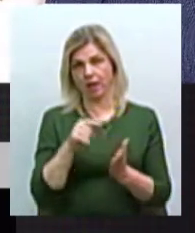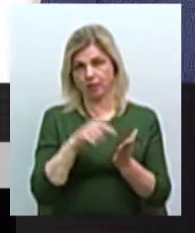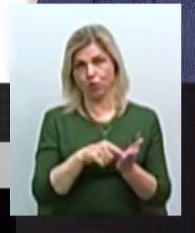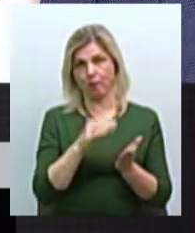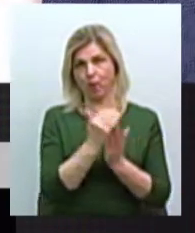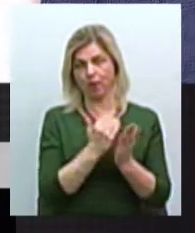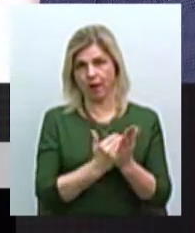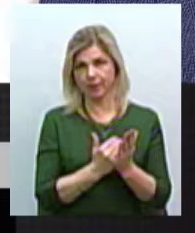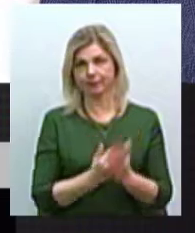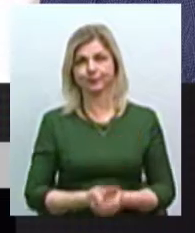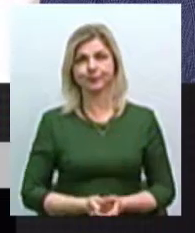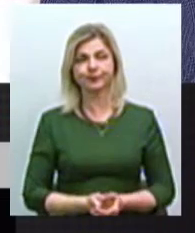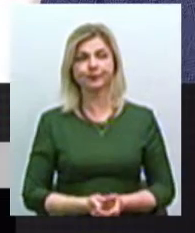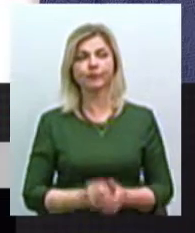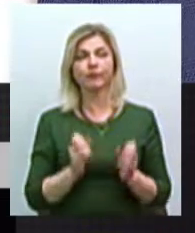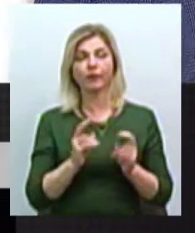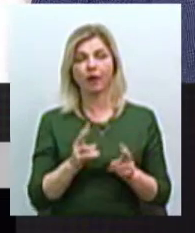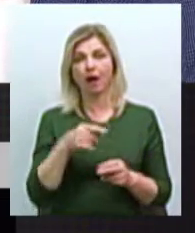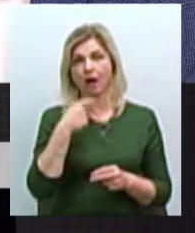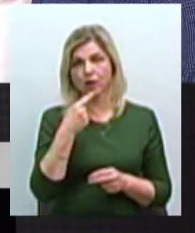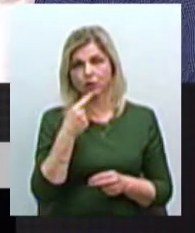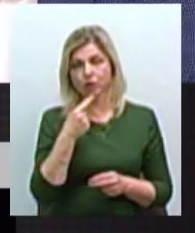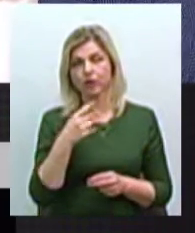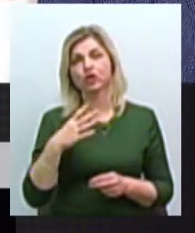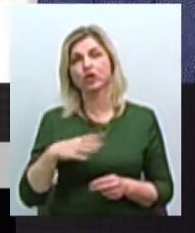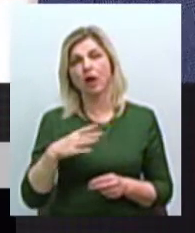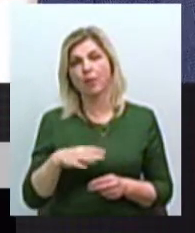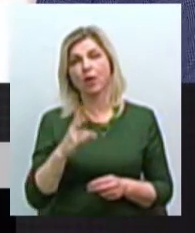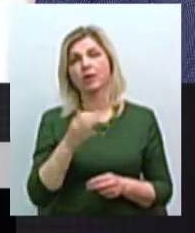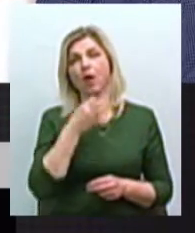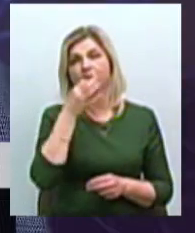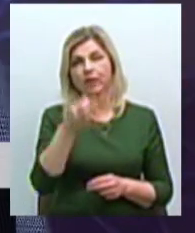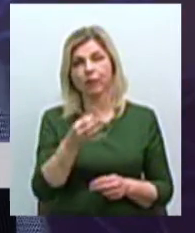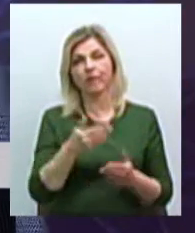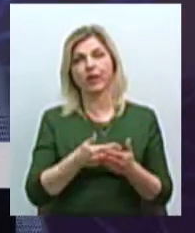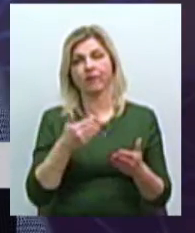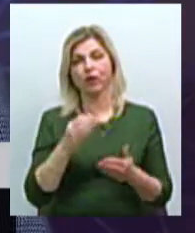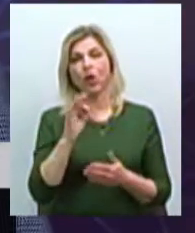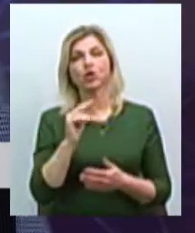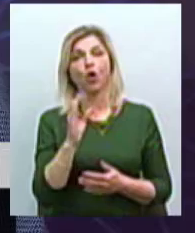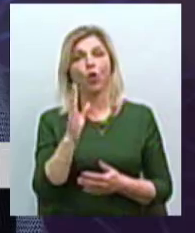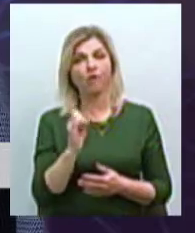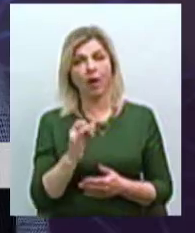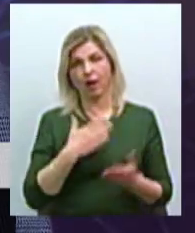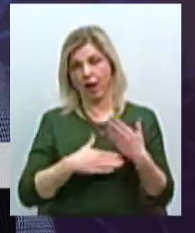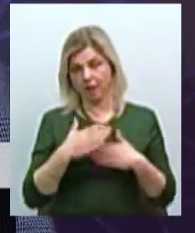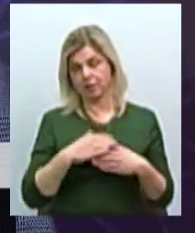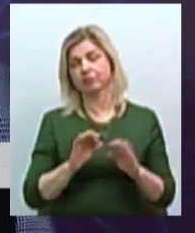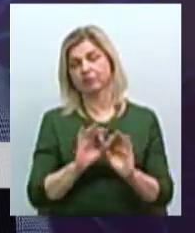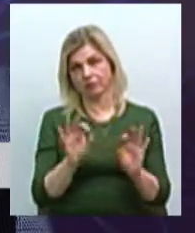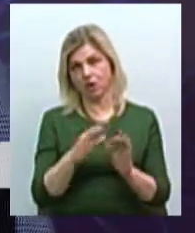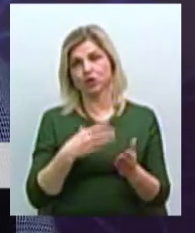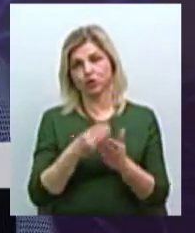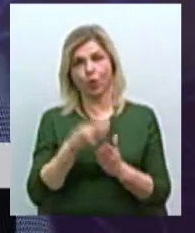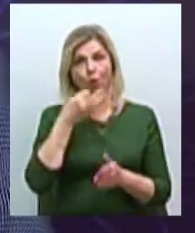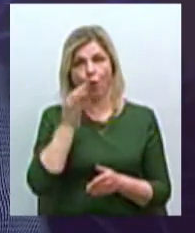Тому, як то кажуть, чекаємо на відповідь від очаківців і з радістю поділимось досвідом